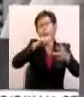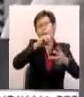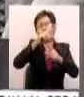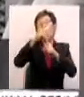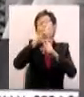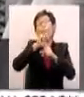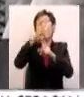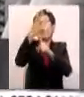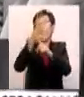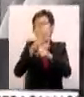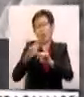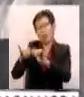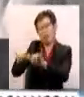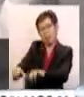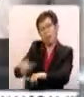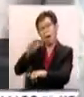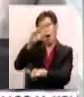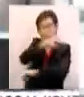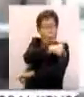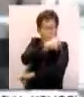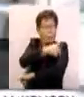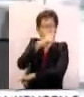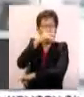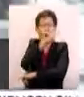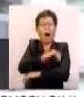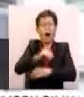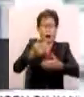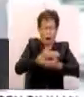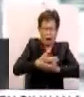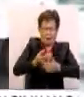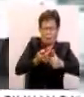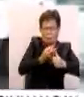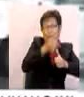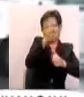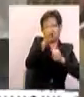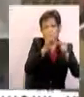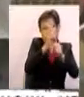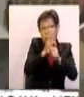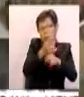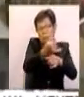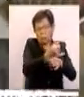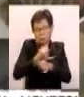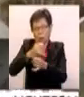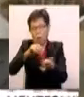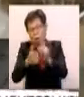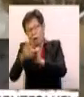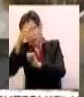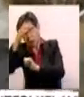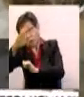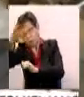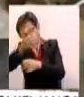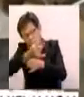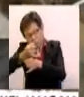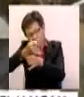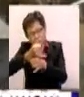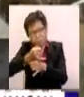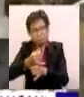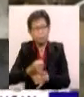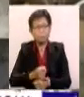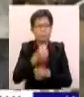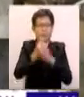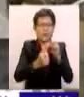bulan ditinggalkan di Hospital Melaka, manakala anak sulung berusia 7 tahun dijaga oleh datuknya. JKM daripada